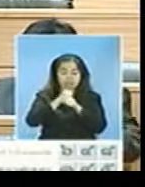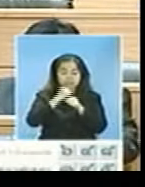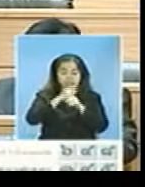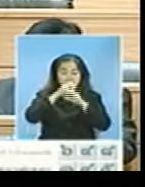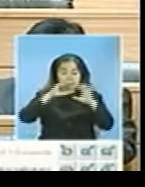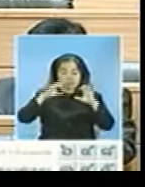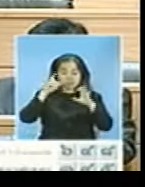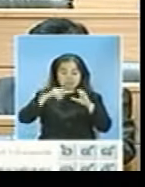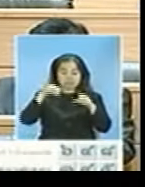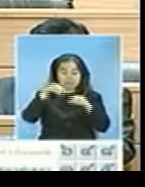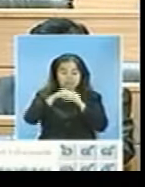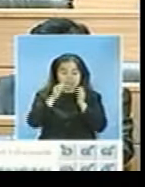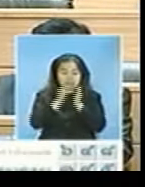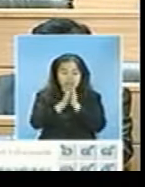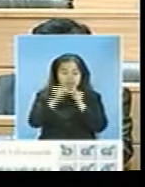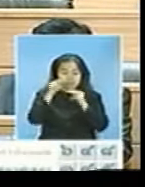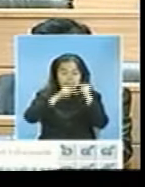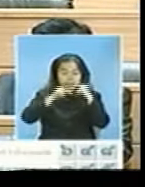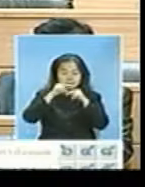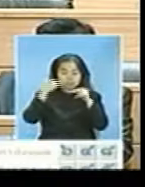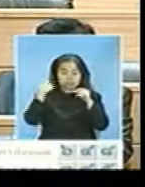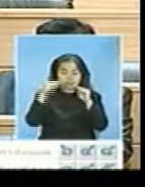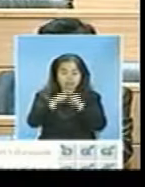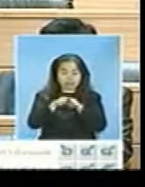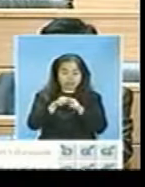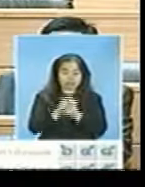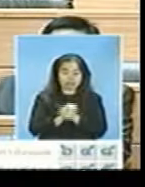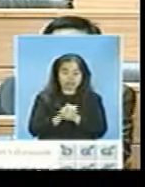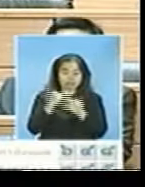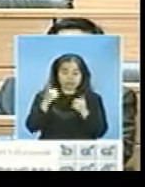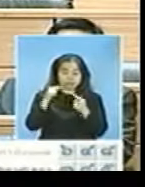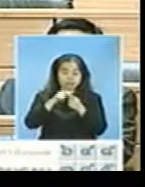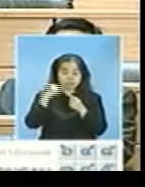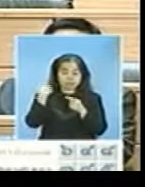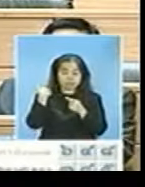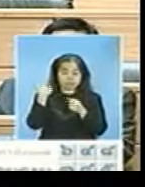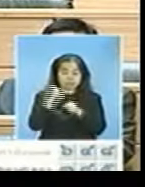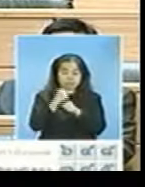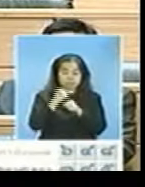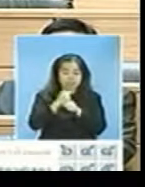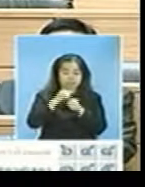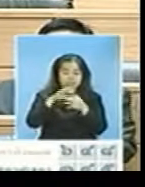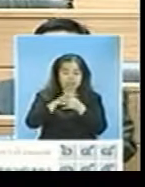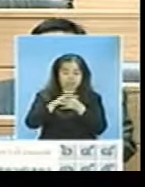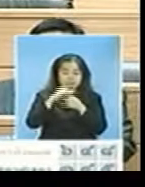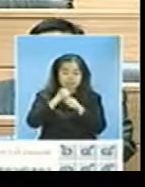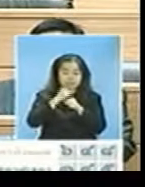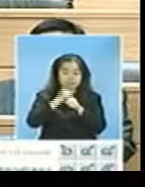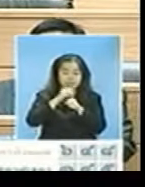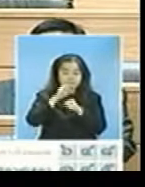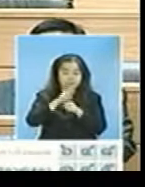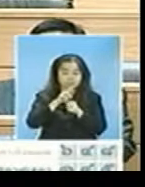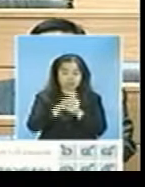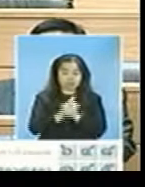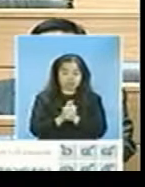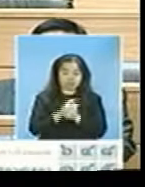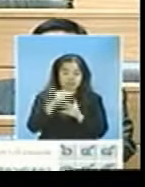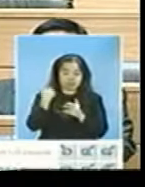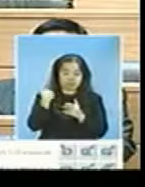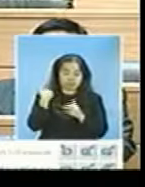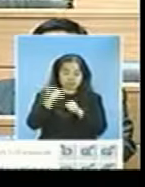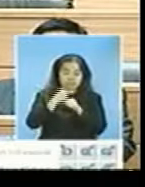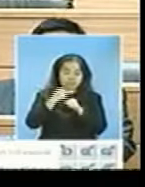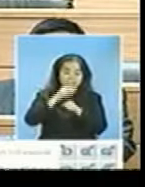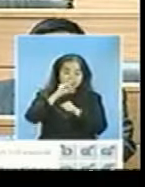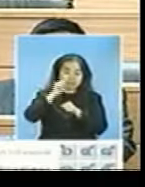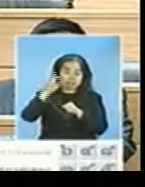ามามีส่วนร่วมในการร่างรัฐธรรมนูญหรือมามีส่วนร่วมเป็นสสร.นะครับก็จะได้สสร.